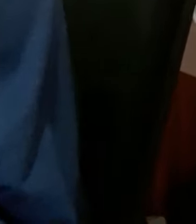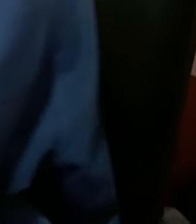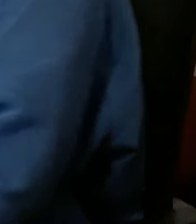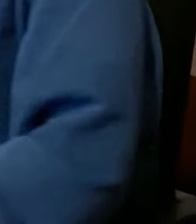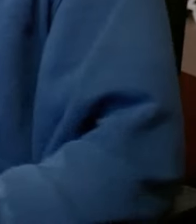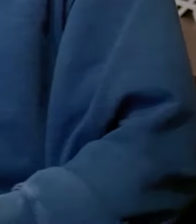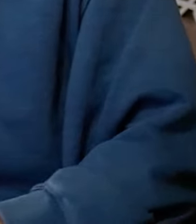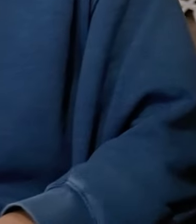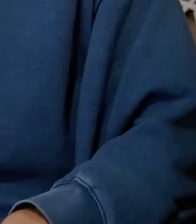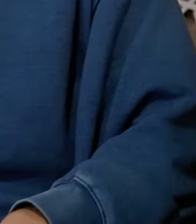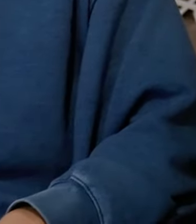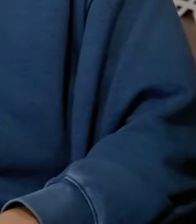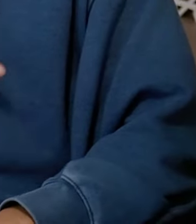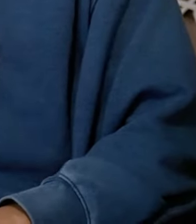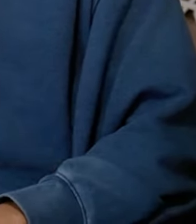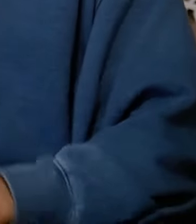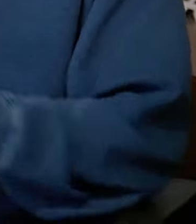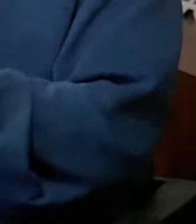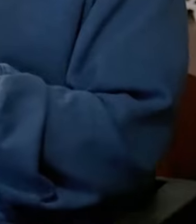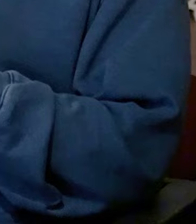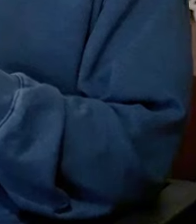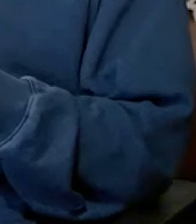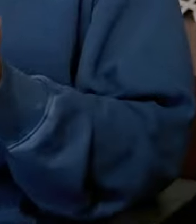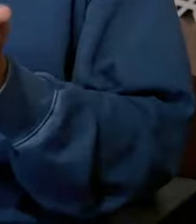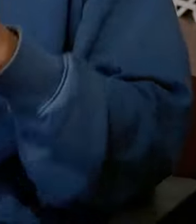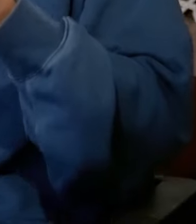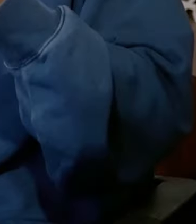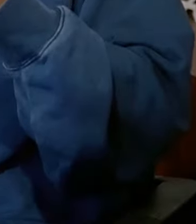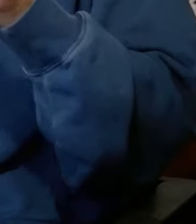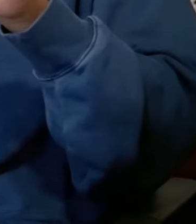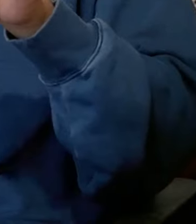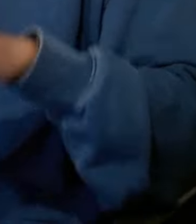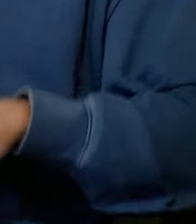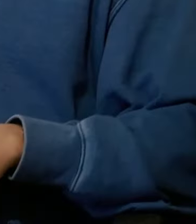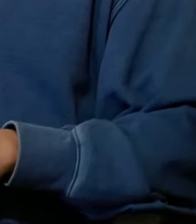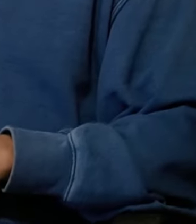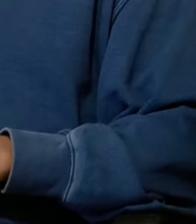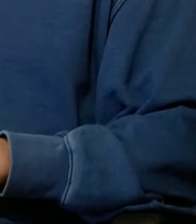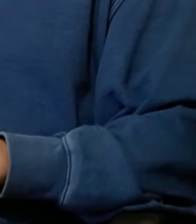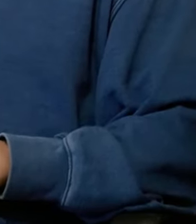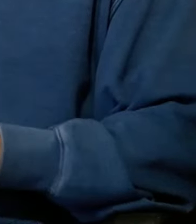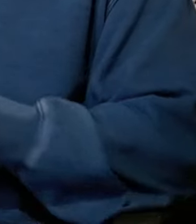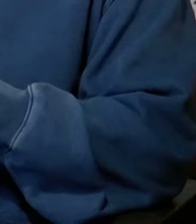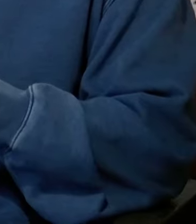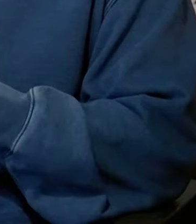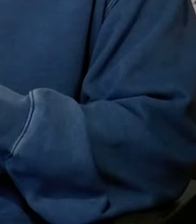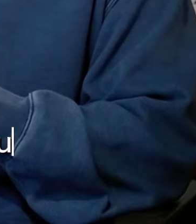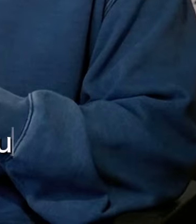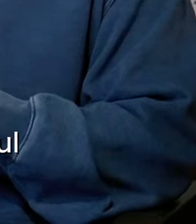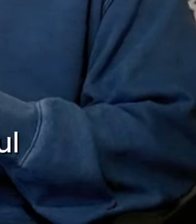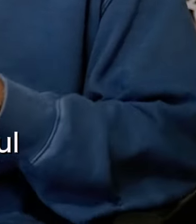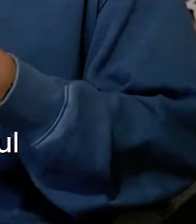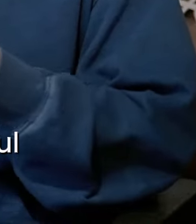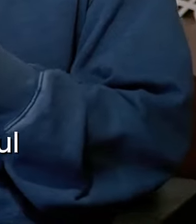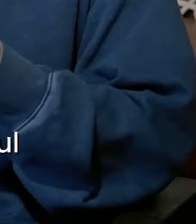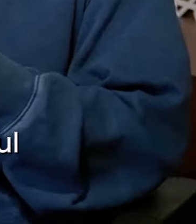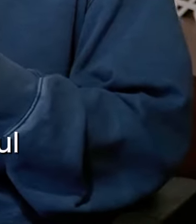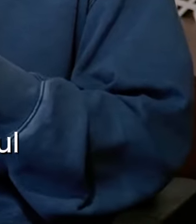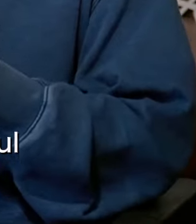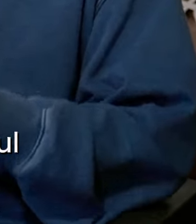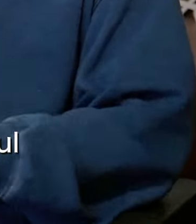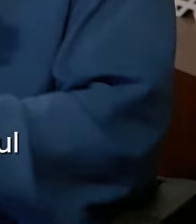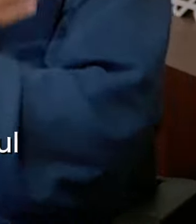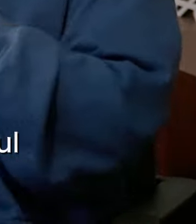Fikri Muhannes menyampaikan bahwa dia sangat terbantu dengan web Kementerian Agama Kabupaten